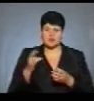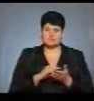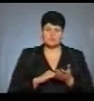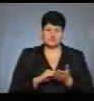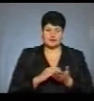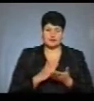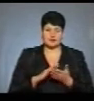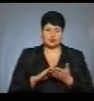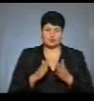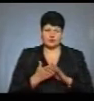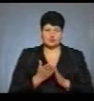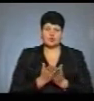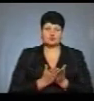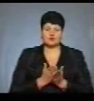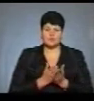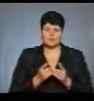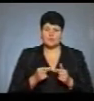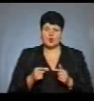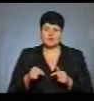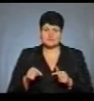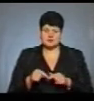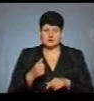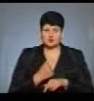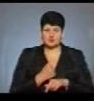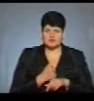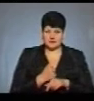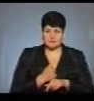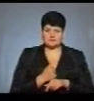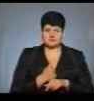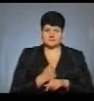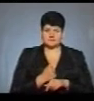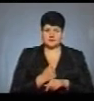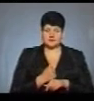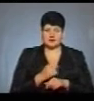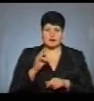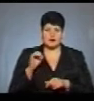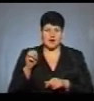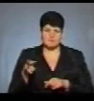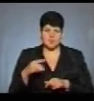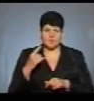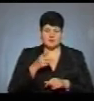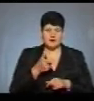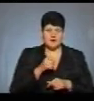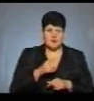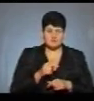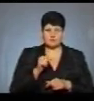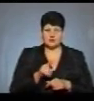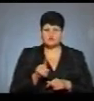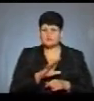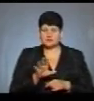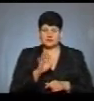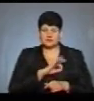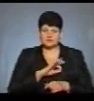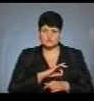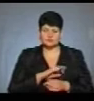є домовленості з обслуговуючими організаціями, основними мається на увазі облрем і облгаз, про те, що вони не будуть вживати